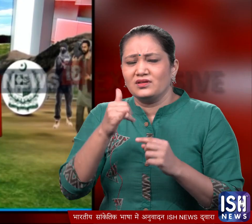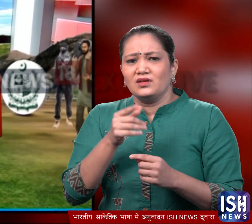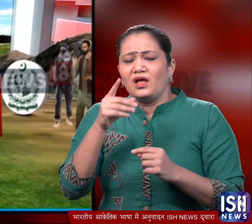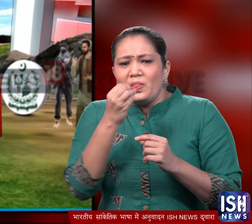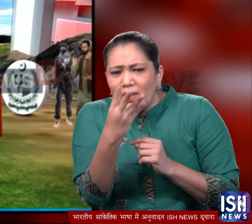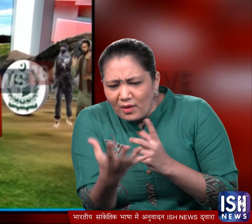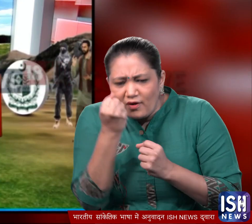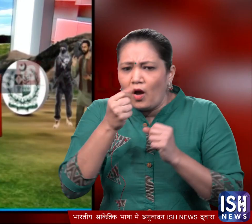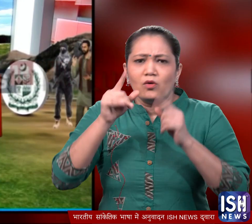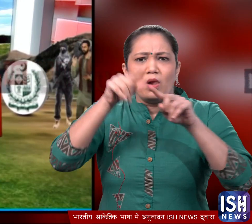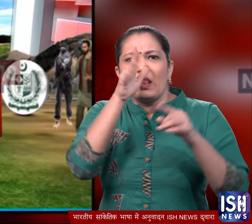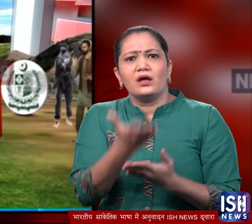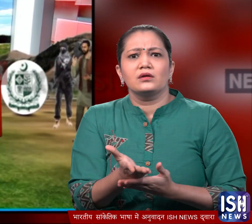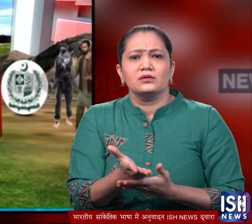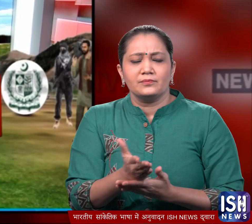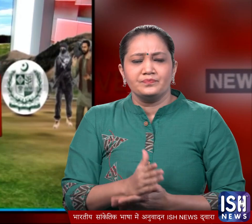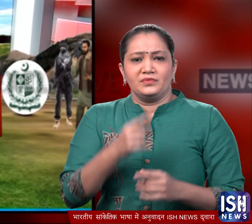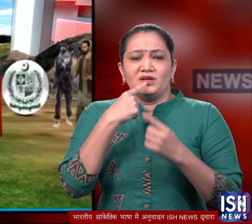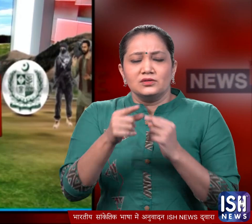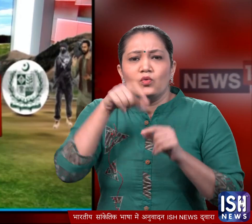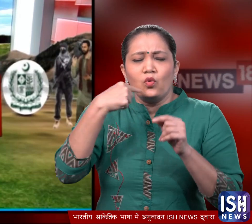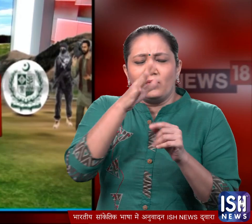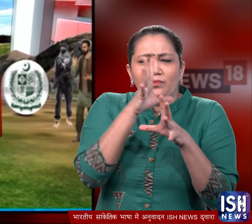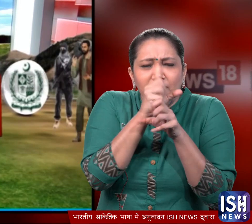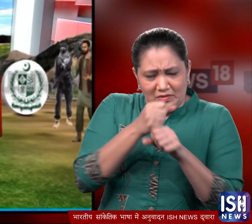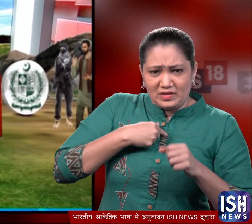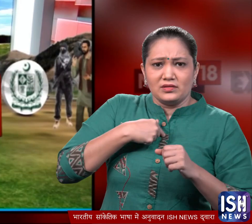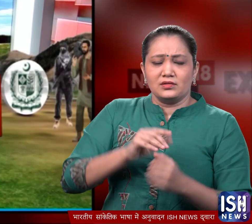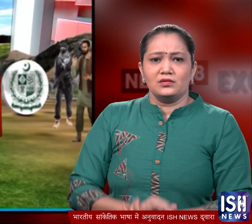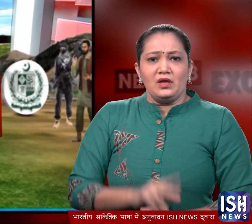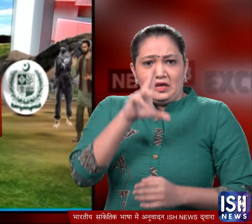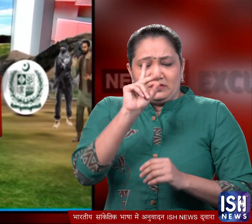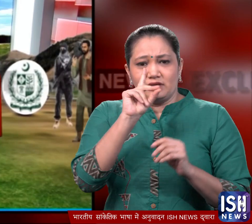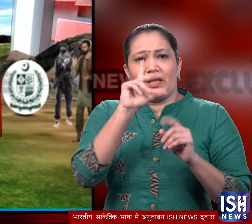फोन जांच में फर्जी पाए गए। बताया गया कि किसी ने खुफिया एजेंसी का